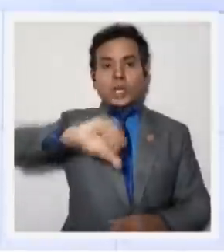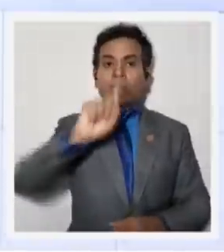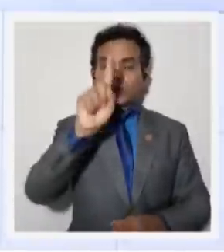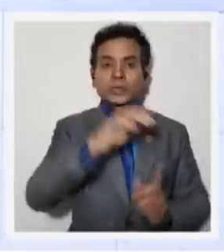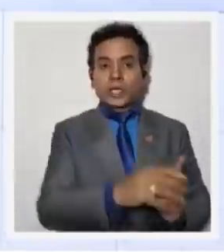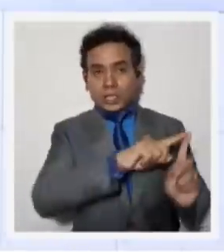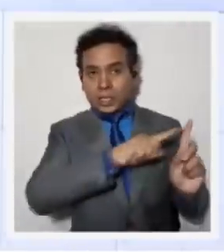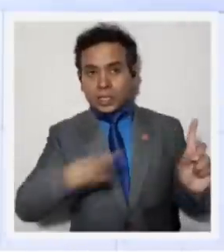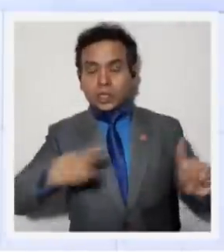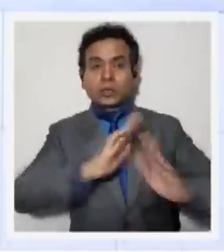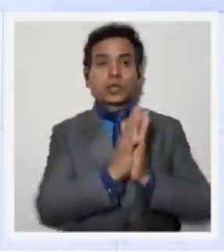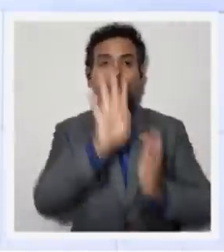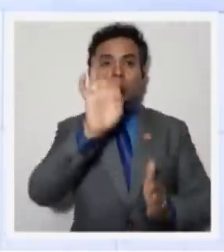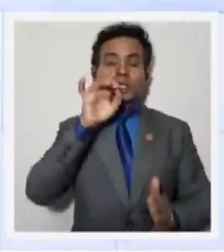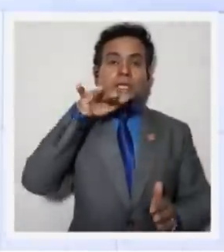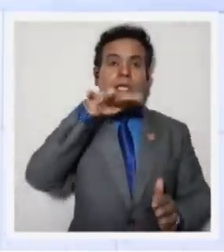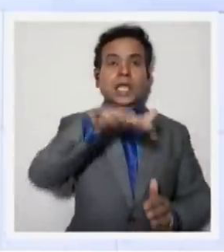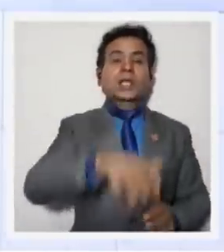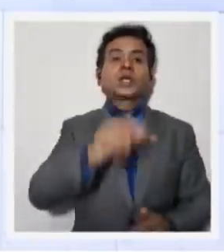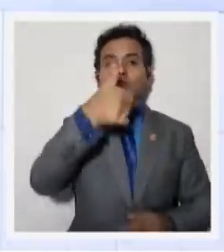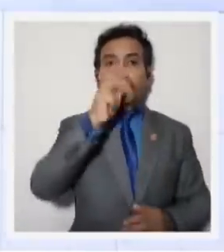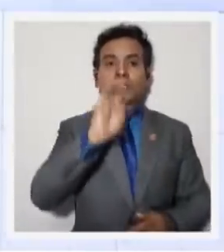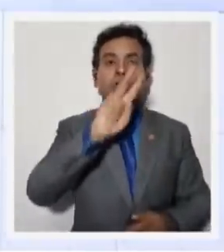থেকে, শনাক্ত হয়েছে ২৪ ঘন্টায়